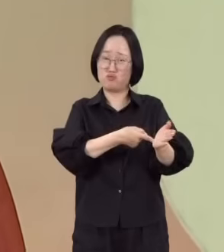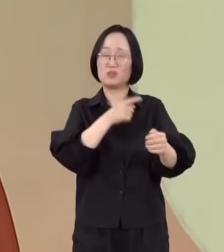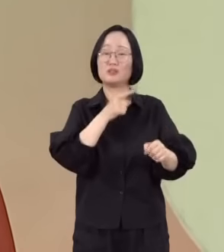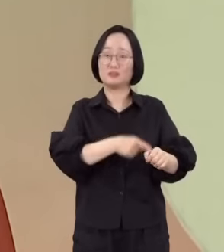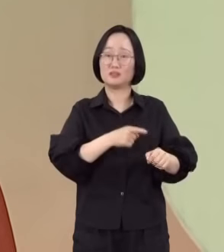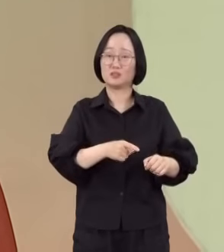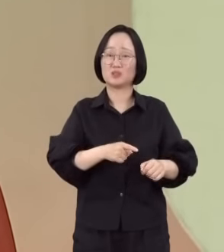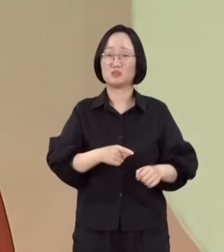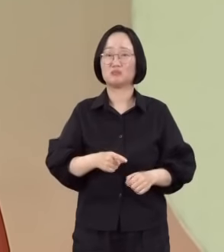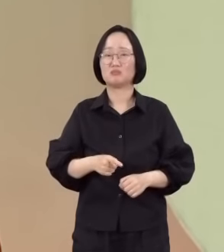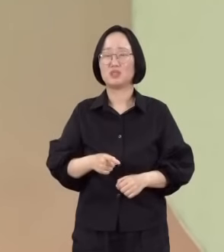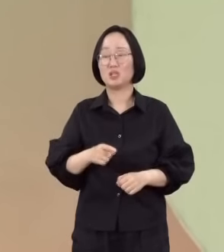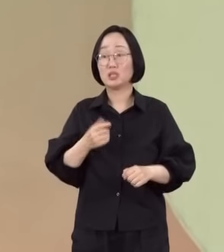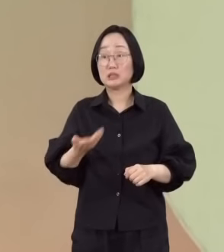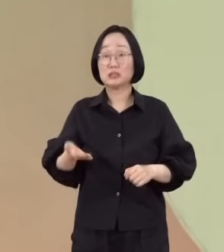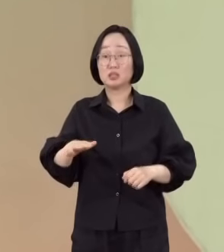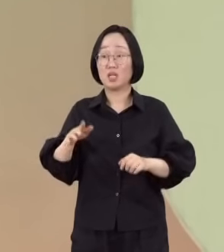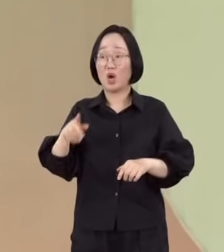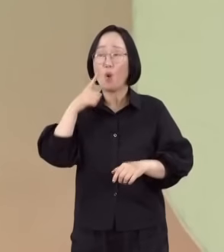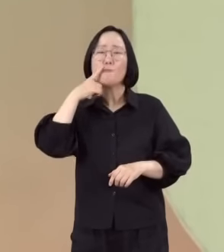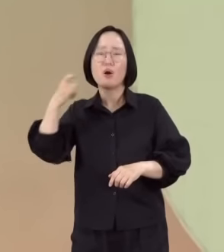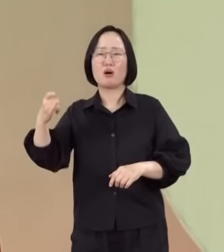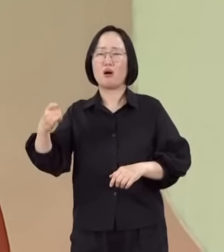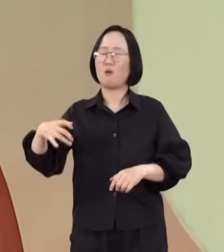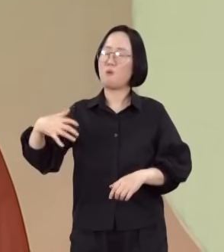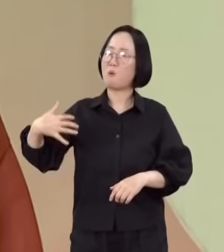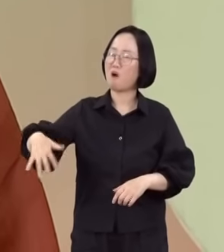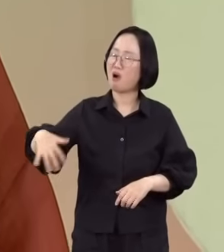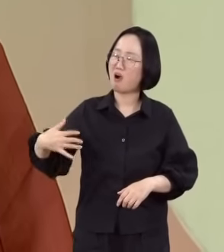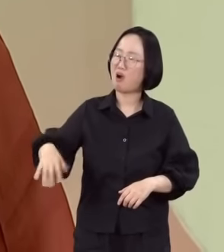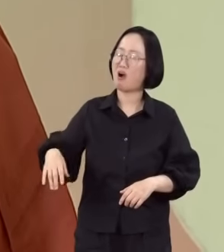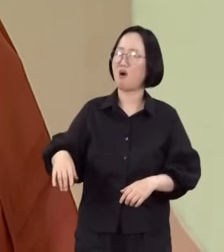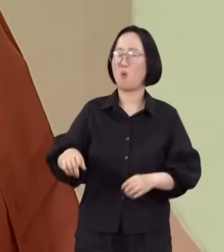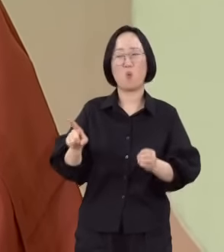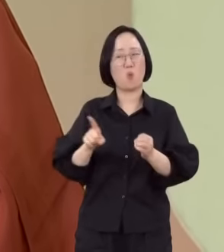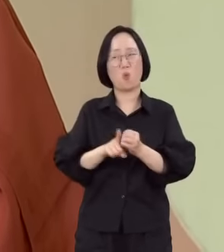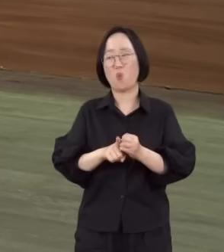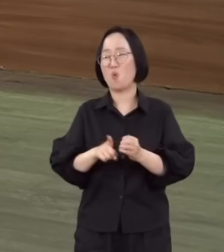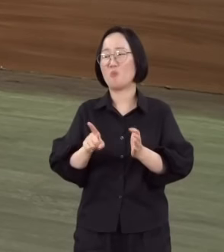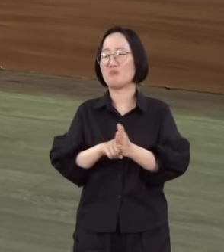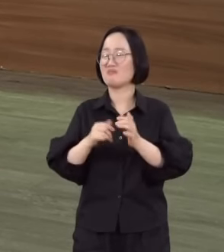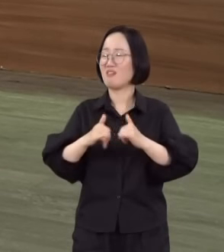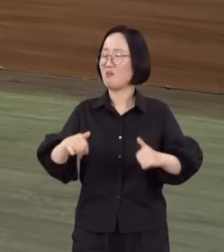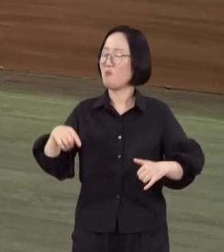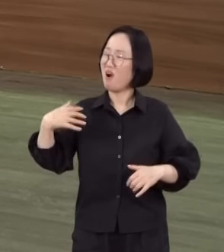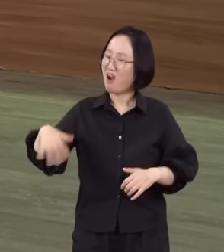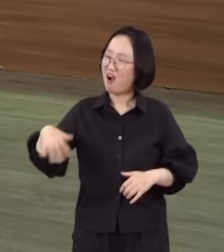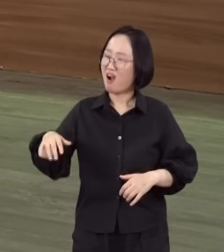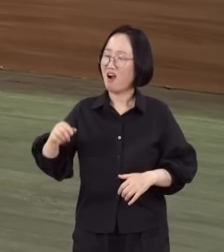기도하는 것밖에 없다 야 어머니가 대단한 불자님이 있가 봐요